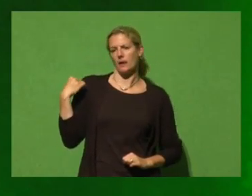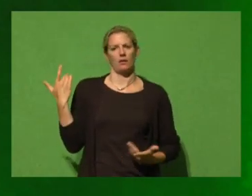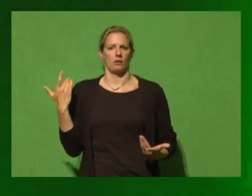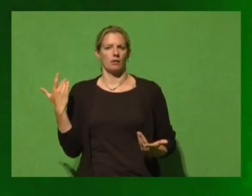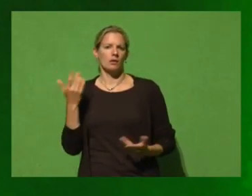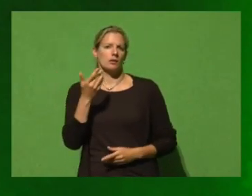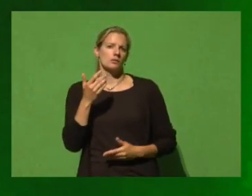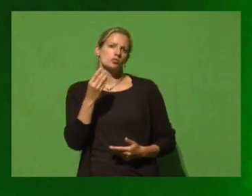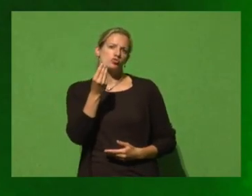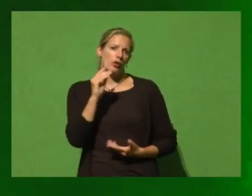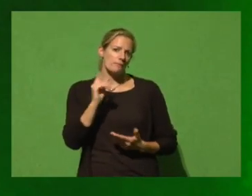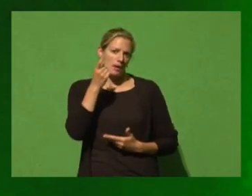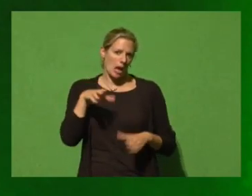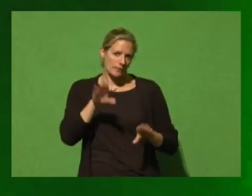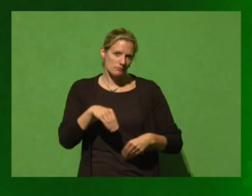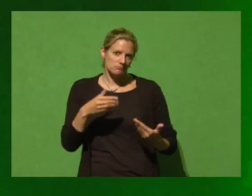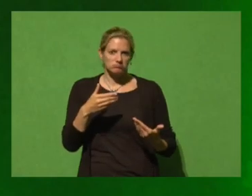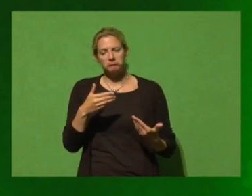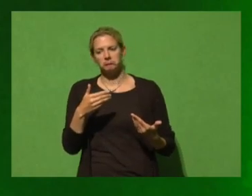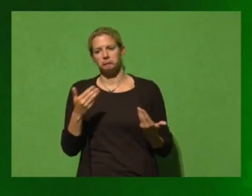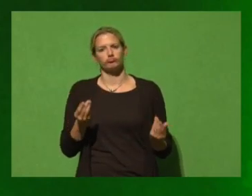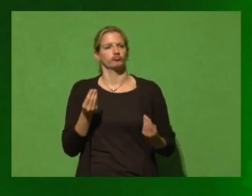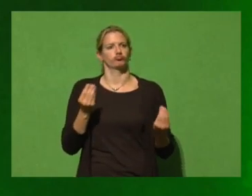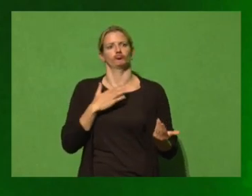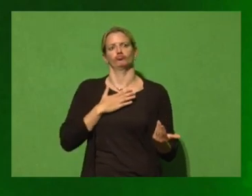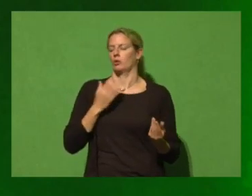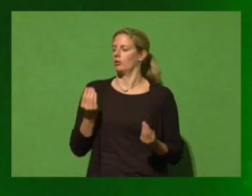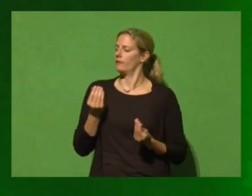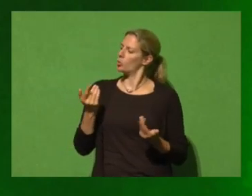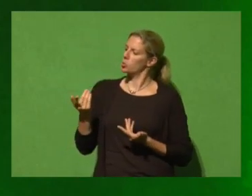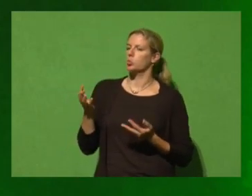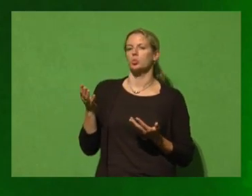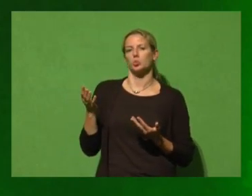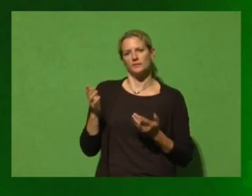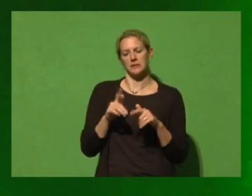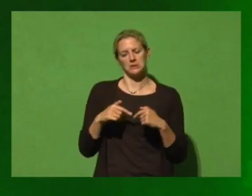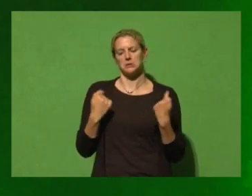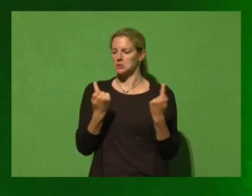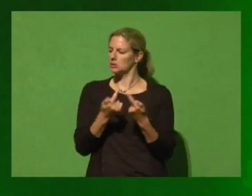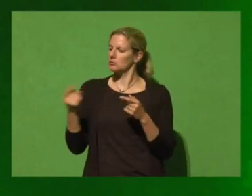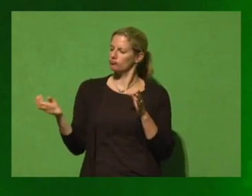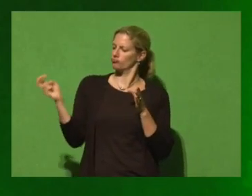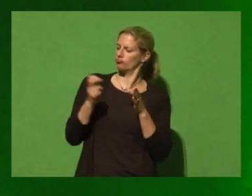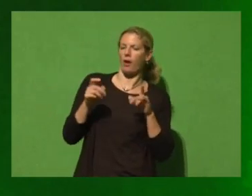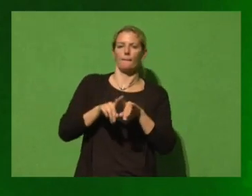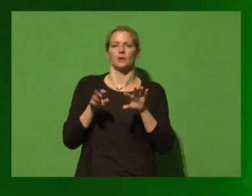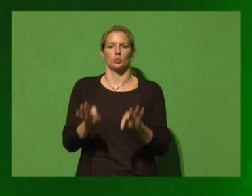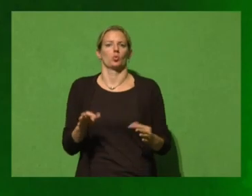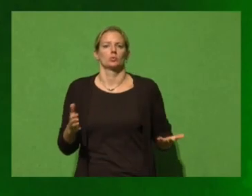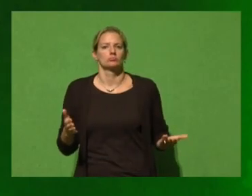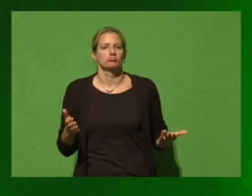kurzem. Und ich finde, sie würde das Team komplettieren, das wir